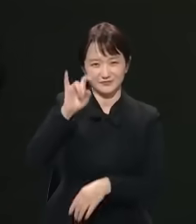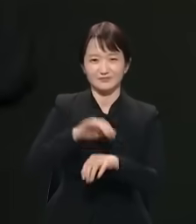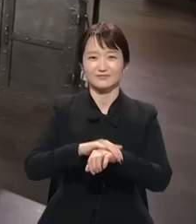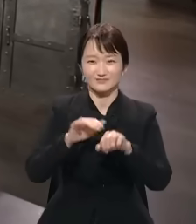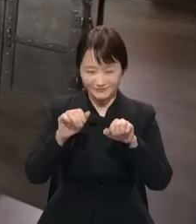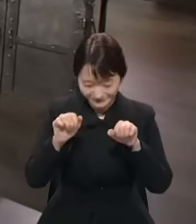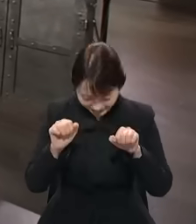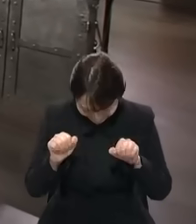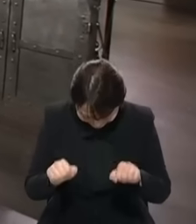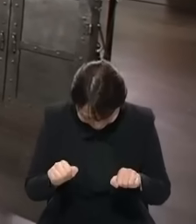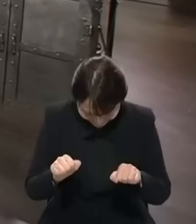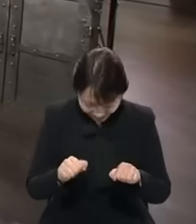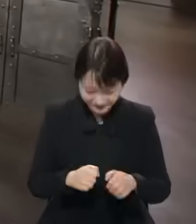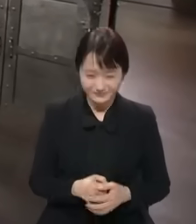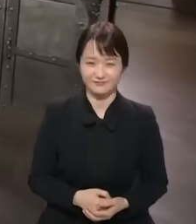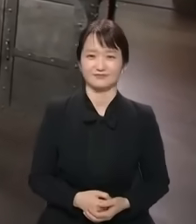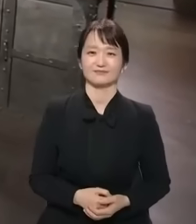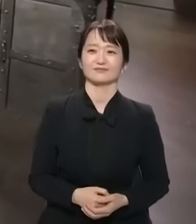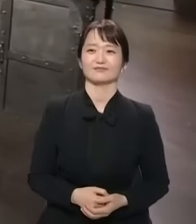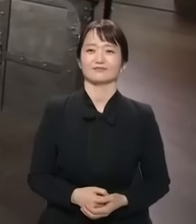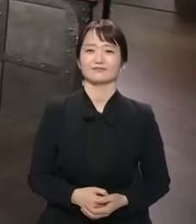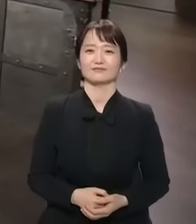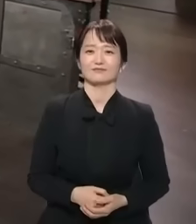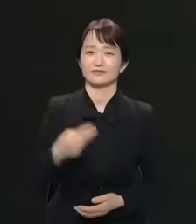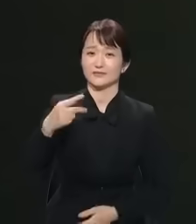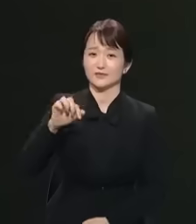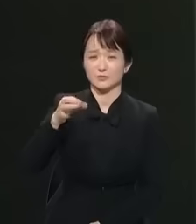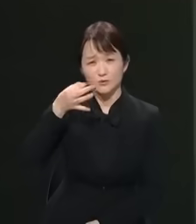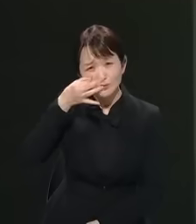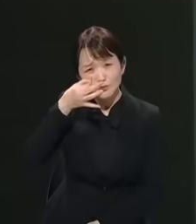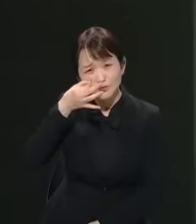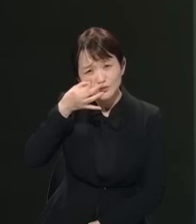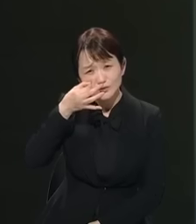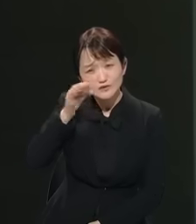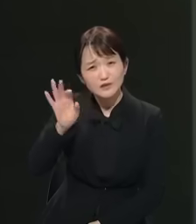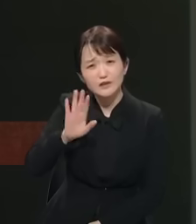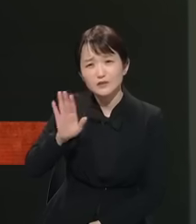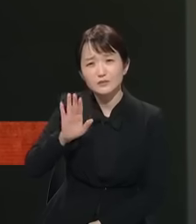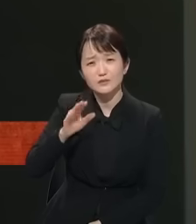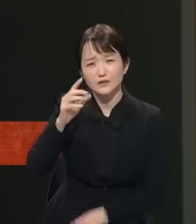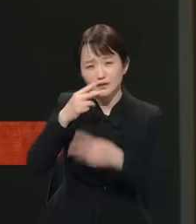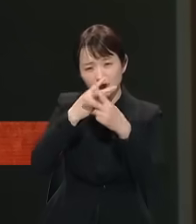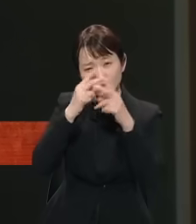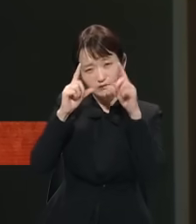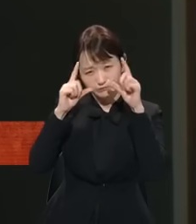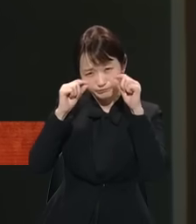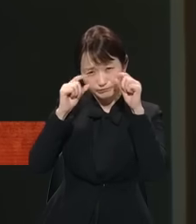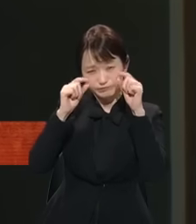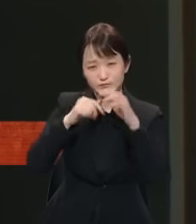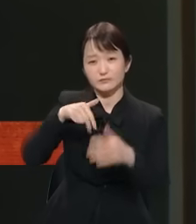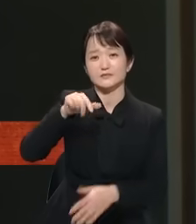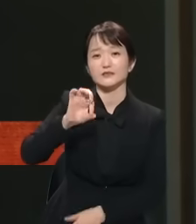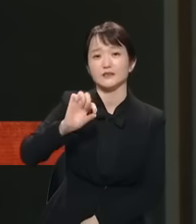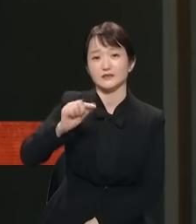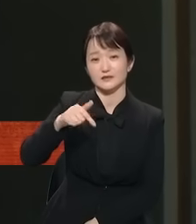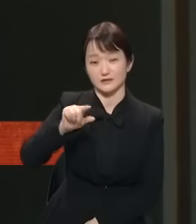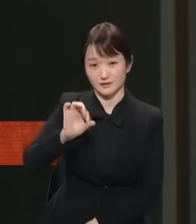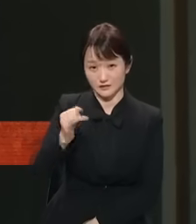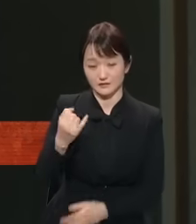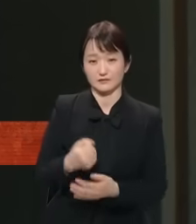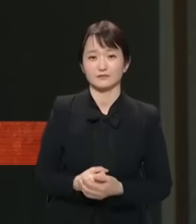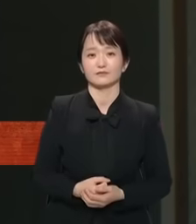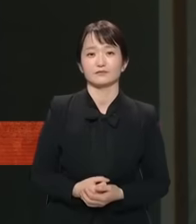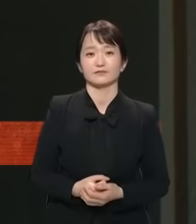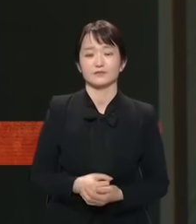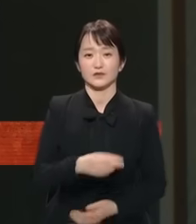안녕하세요. 안녕하세요. 예, 이상하게 사반 안 보면 오, 잠이 안 와요 하신 장은정님. 자,